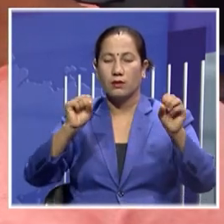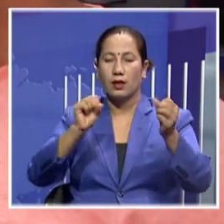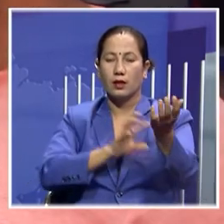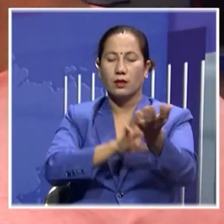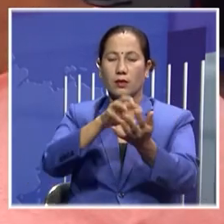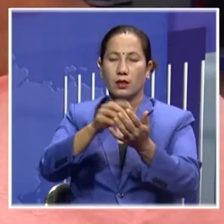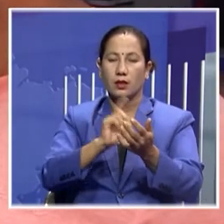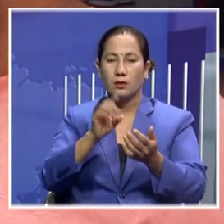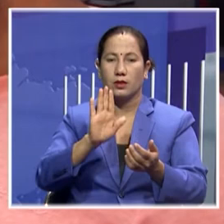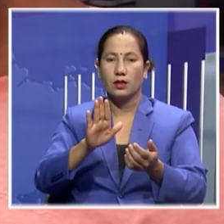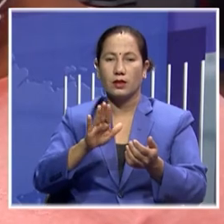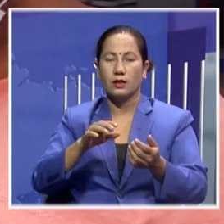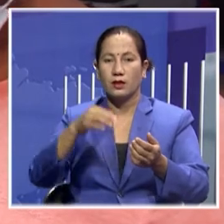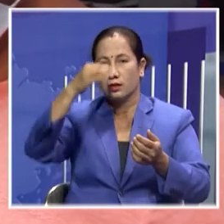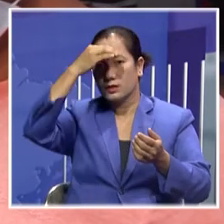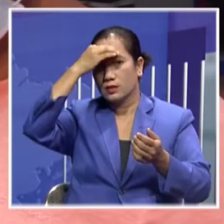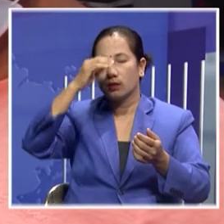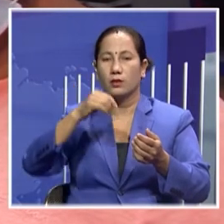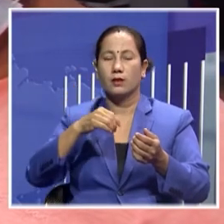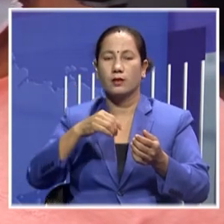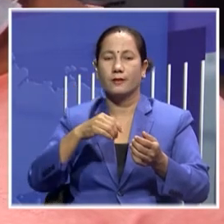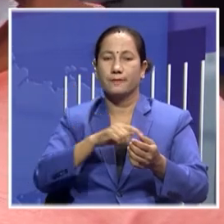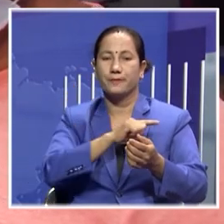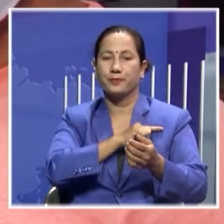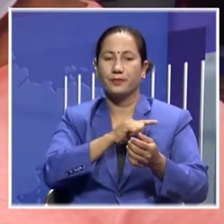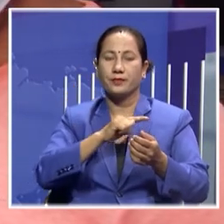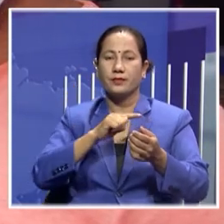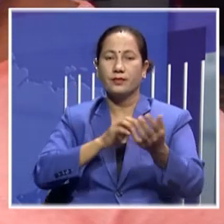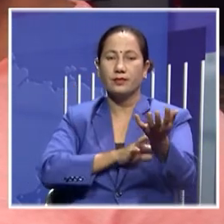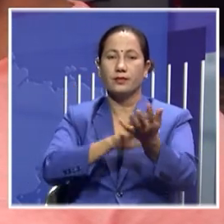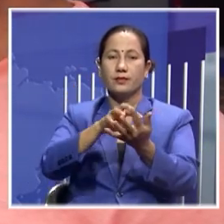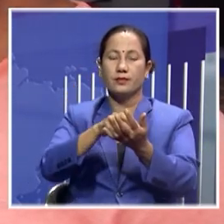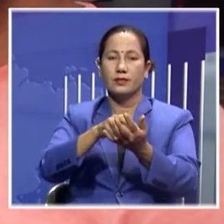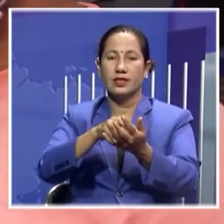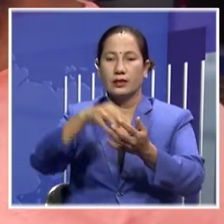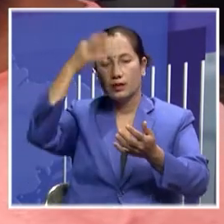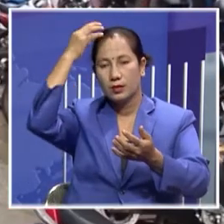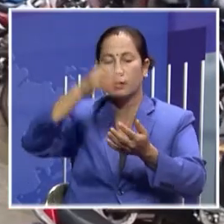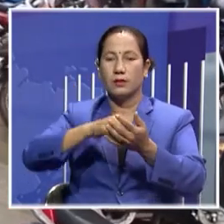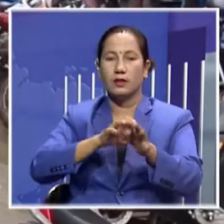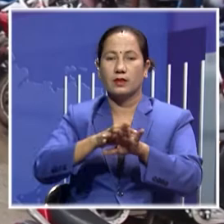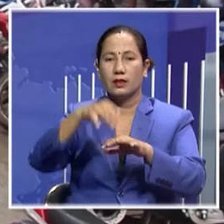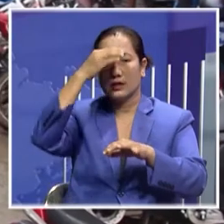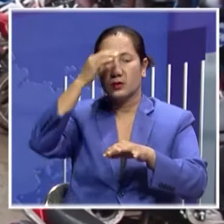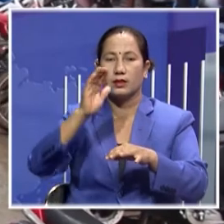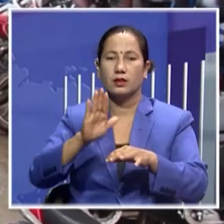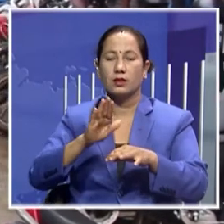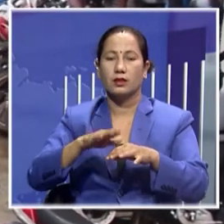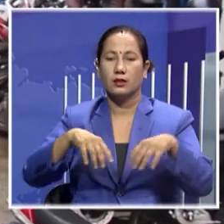छैन। जस्तो मेन समस्या भनेको अझ प्राइभेट पार्किङले चाहिँ, प्राइभेट गाडीले चाहिँ पाल्पामा चाहिँ धेरै समस्या पारेको छ। मोटरसाइकलहरूले